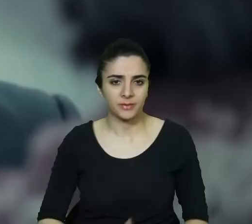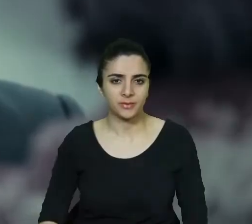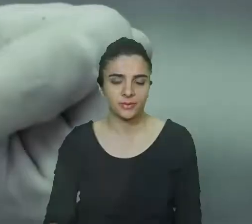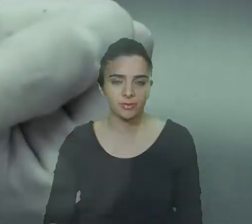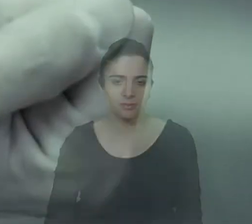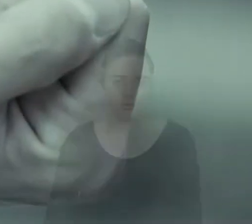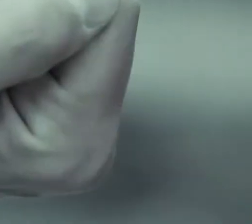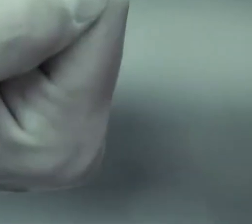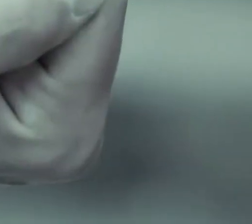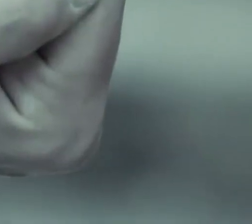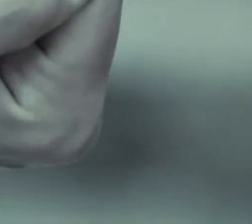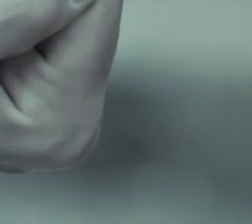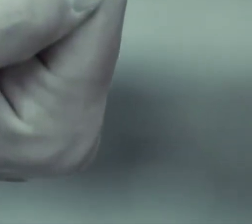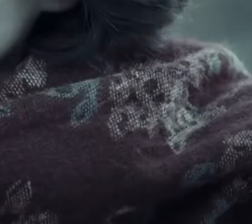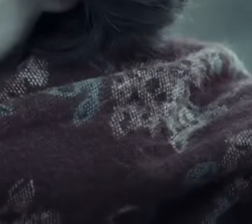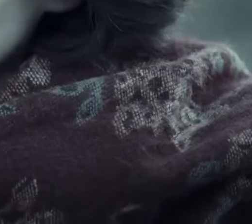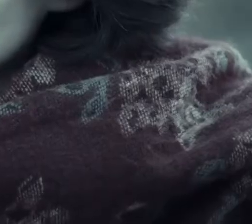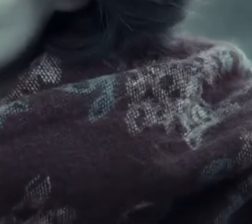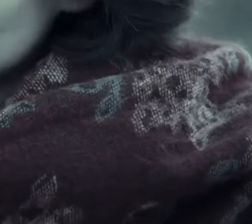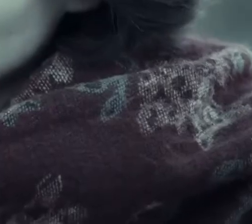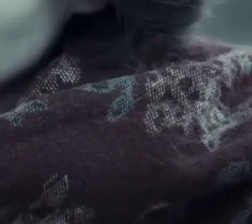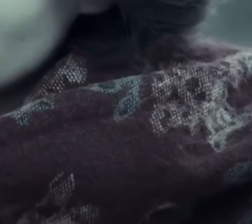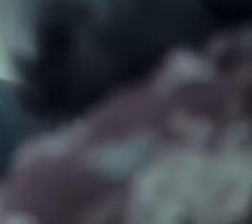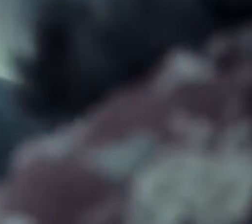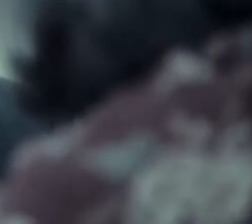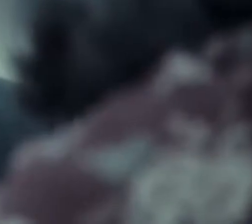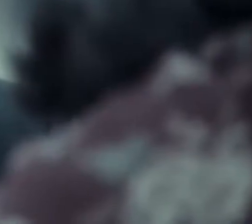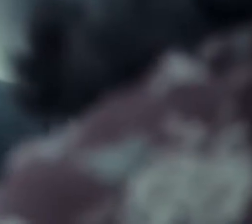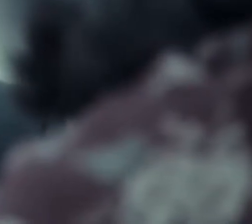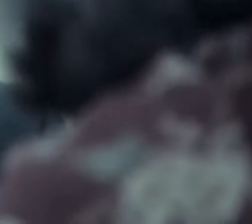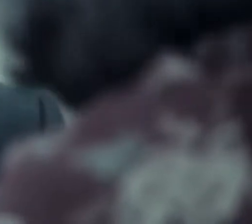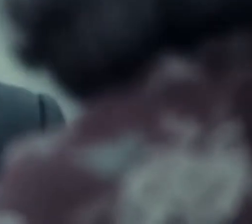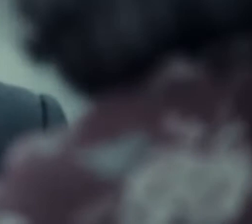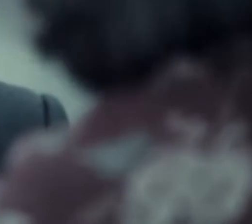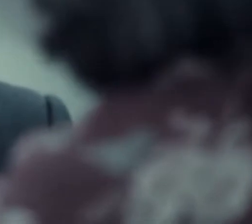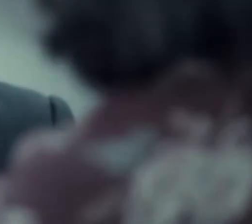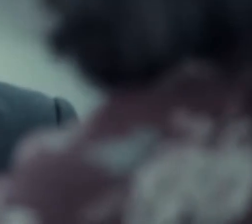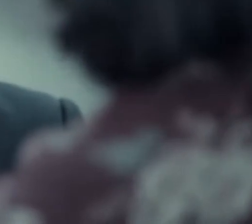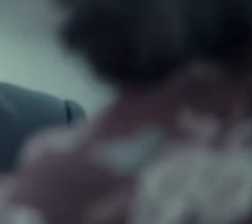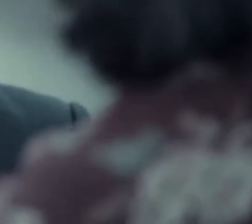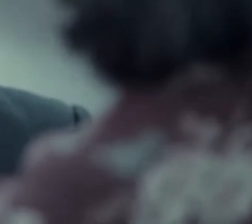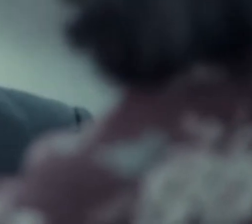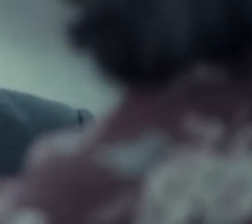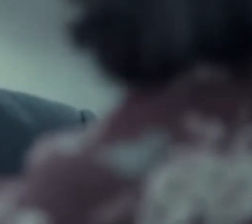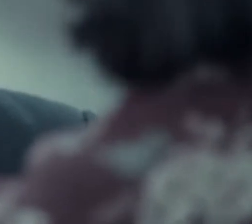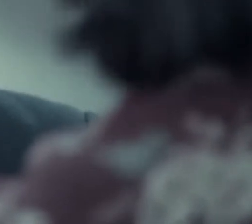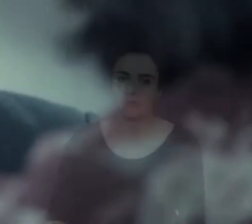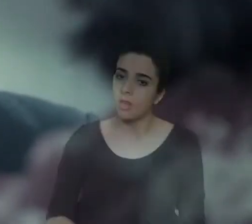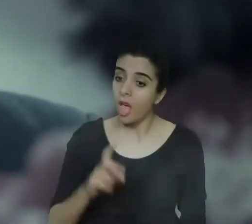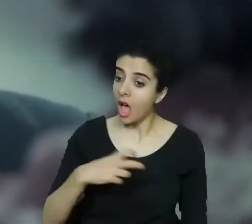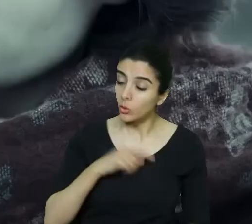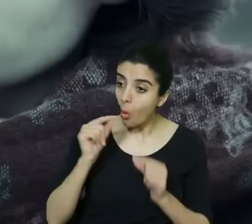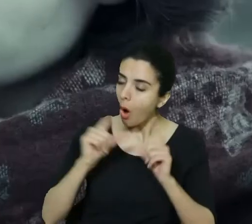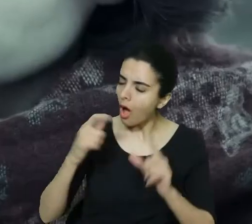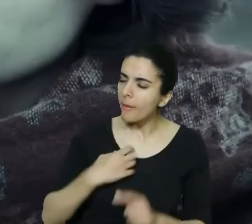Yüzüğü Adnan'ın avucuna koyup kapattı. Adnan eline bakıp mutsuz bakışlarını Zehra'ya kaldırdı. Ben de aşkın uyanmasını ebediyen bekleyeceğim.